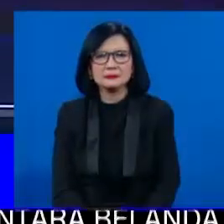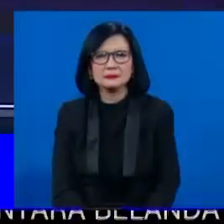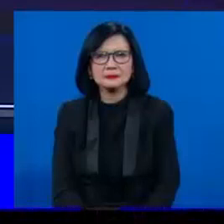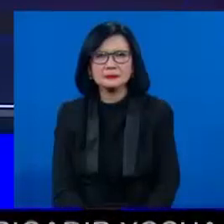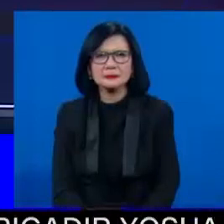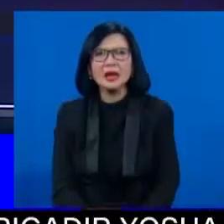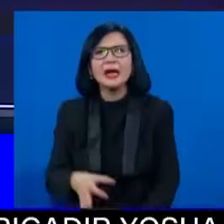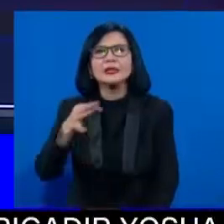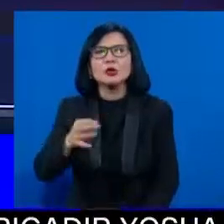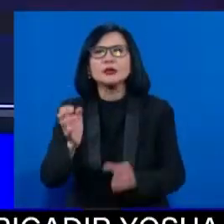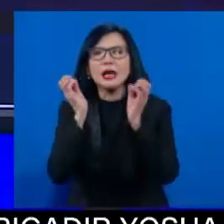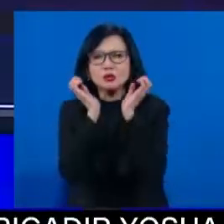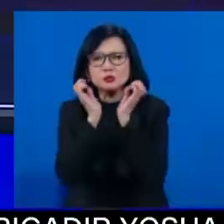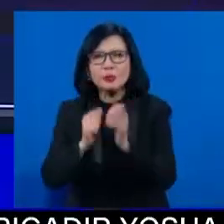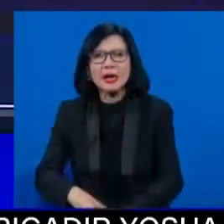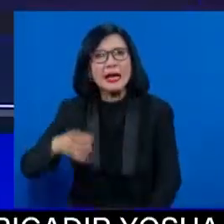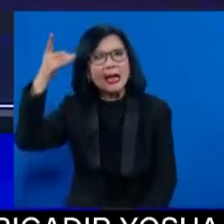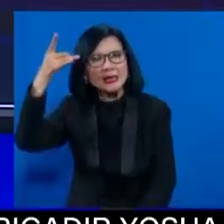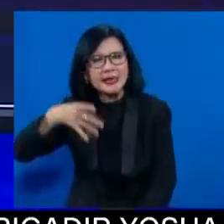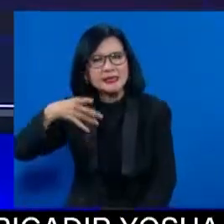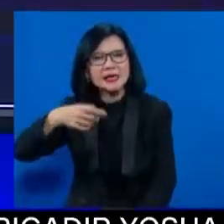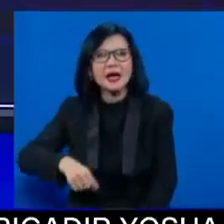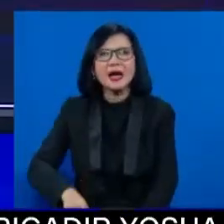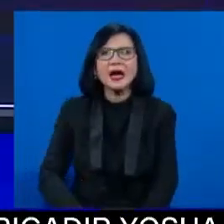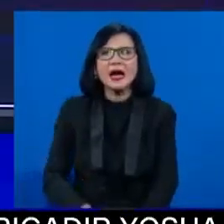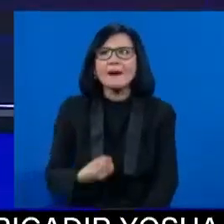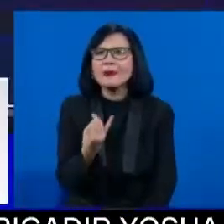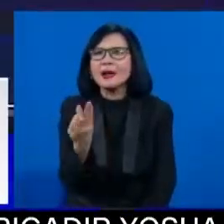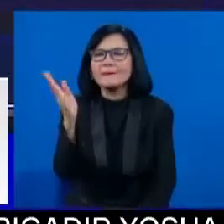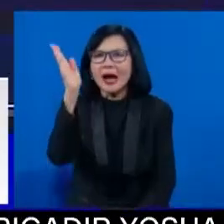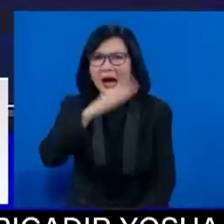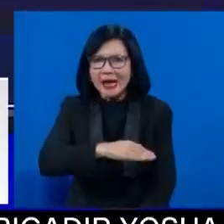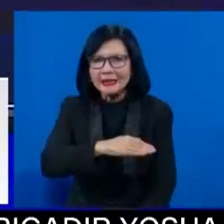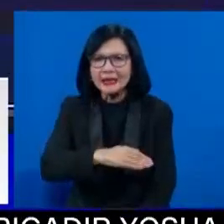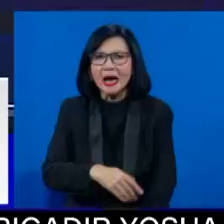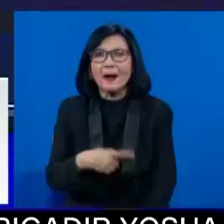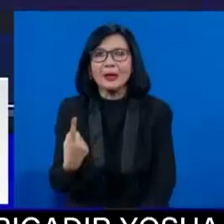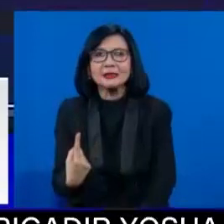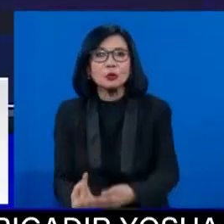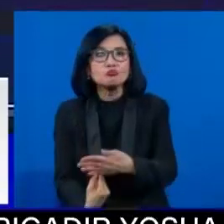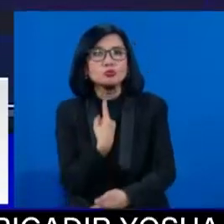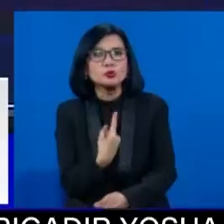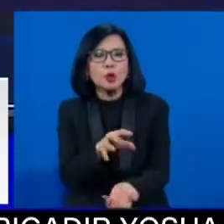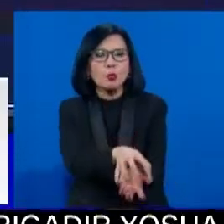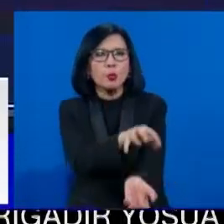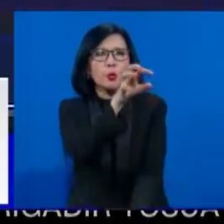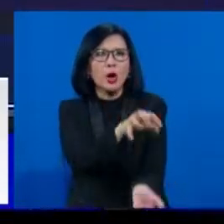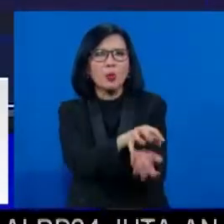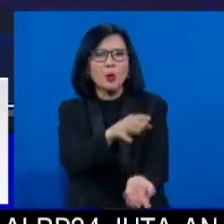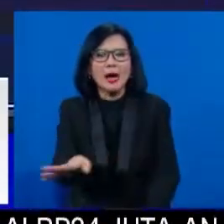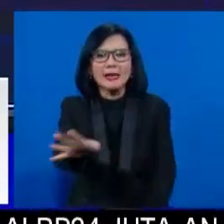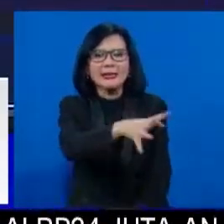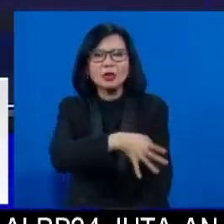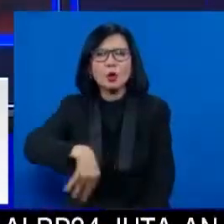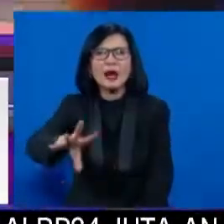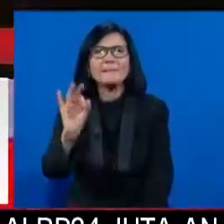Sementara di Subang, Jawa Barat, warga Desa Mayang, Cisalak, Subang, Jawa Barat beberapa hari terakhir digemparkan oleh penampakan buaya di kolam kosong milik